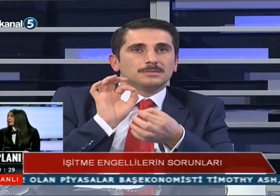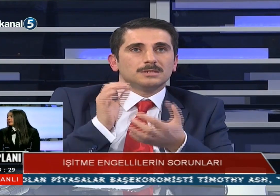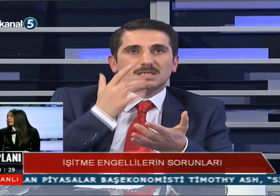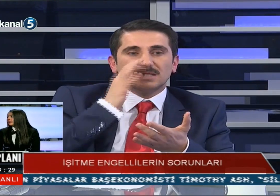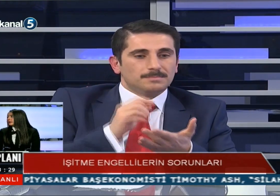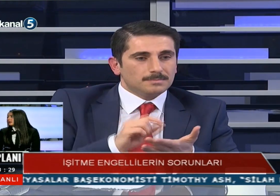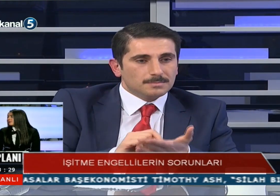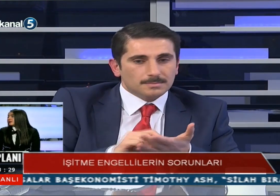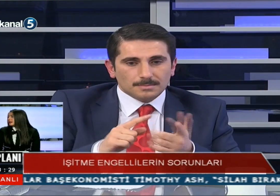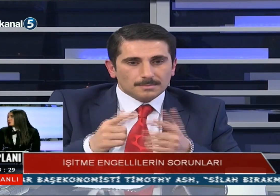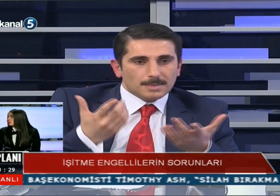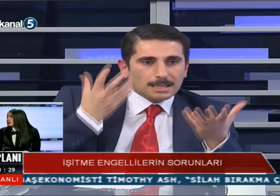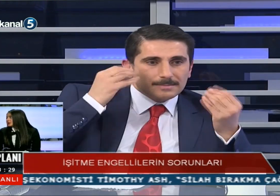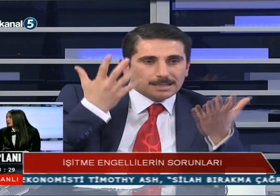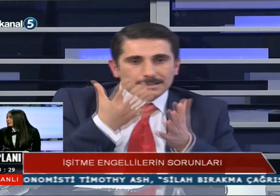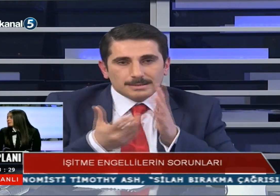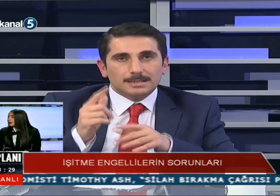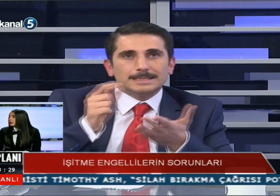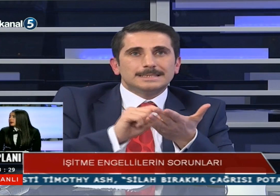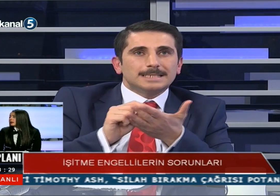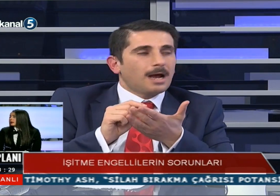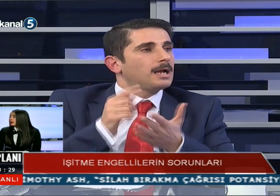engelli federasyon başkanıyım.